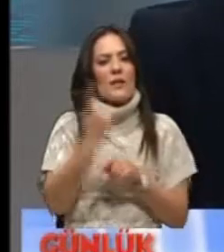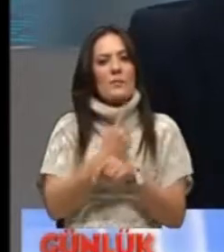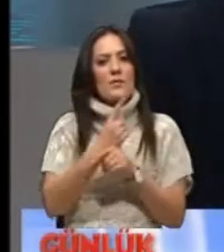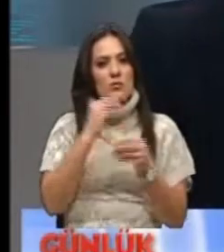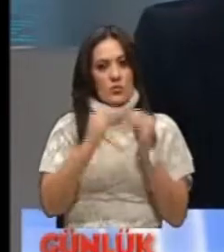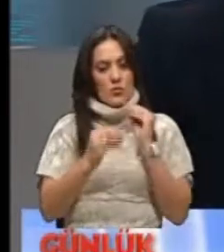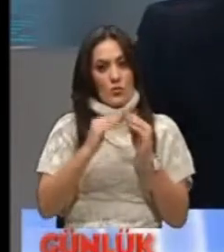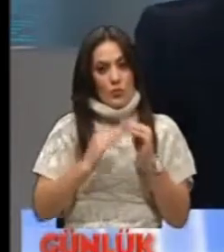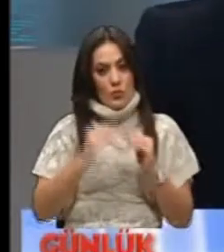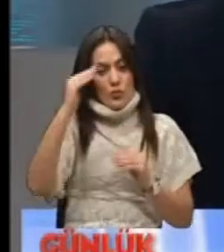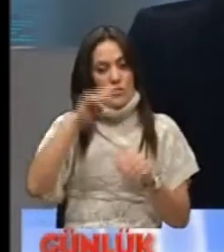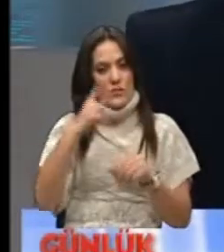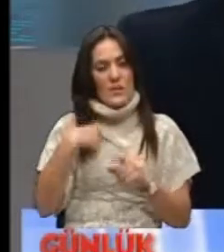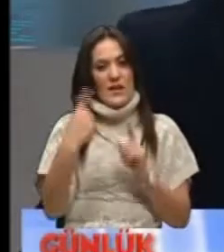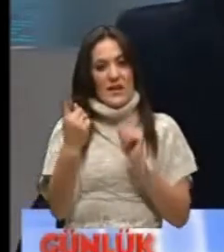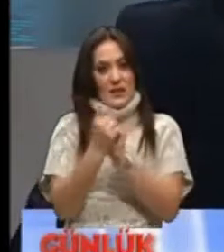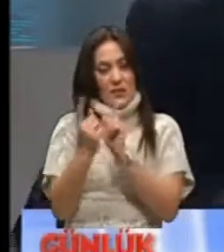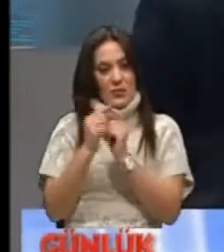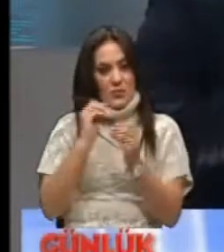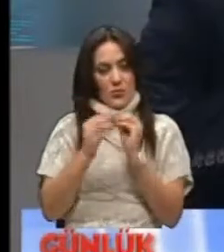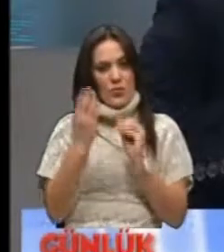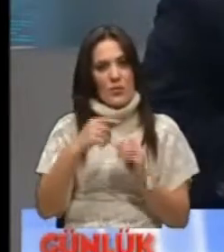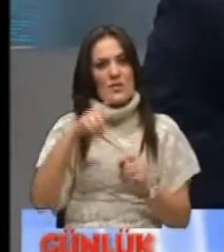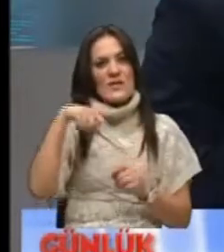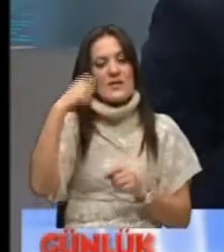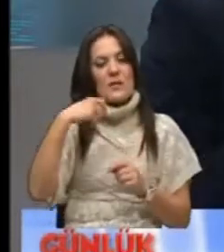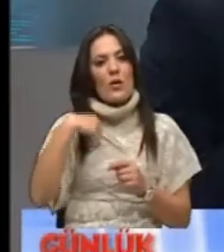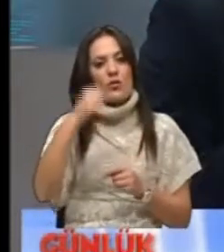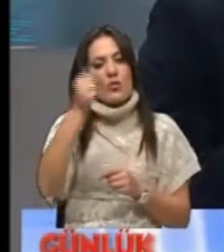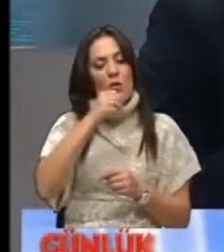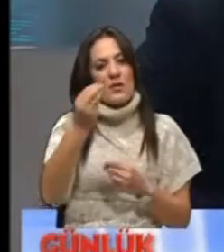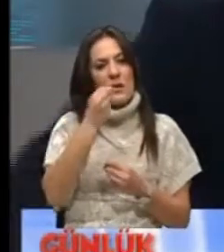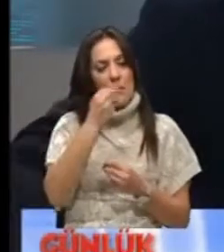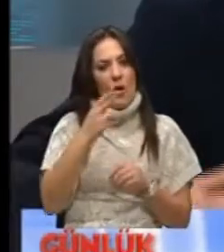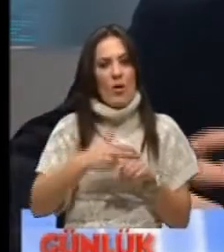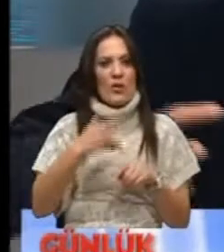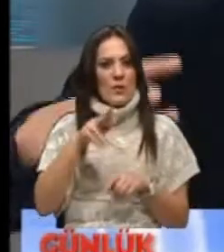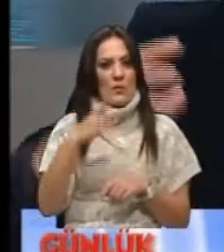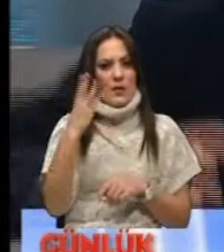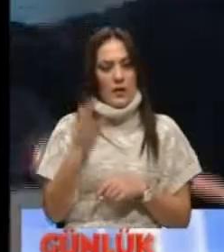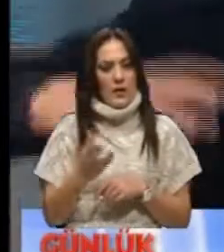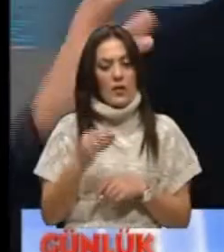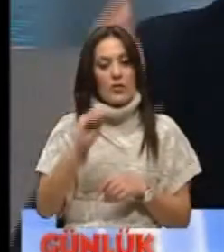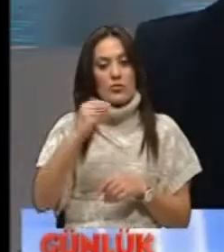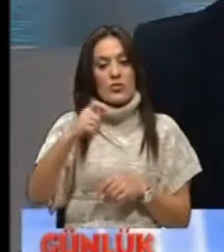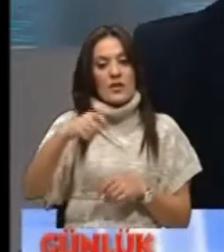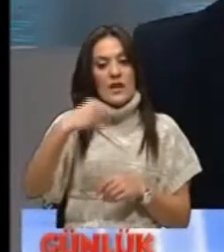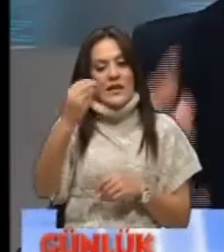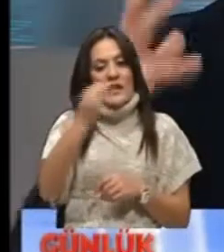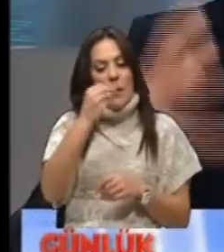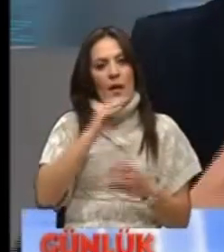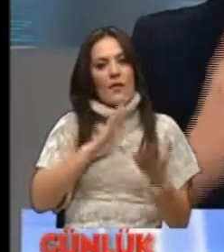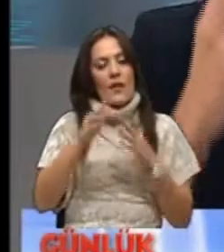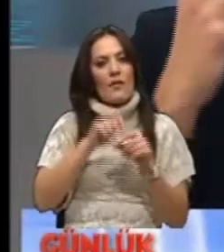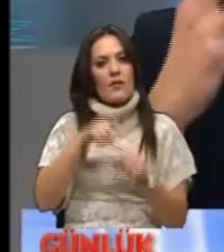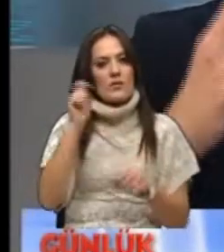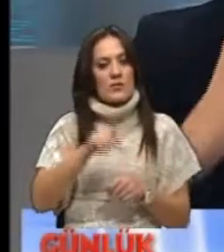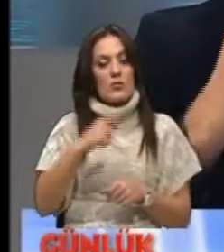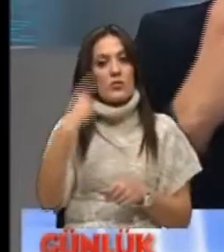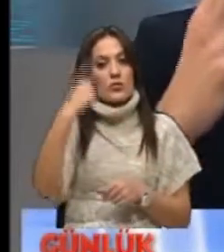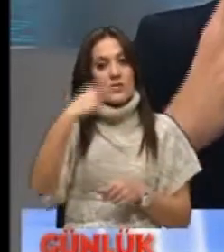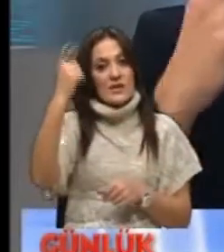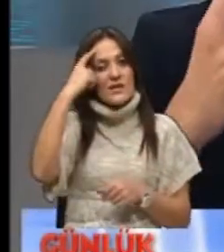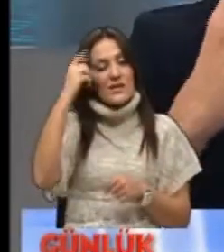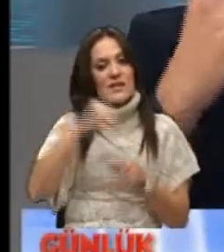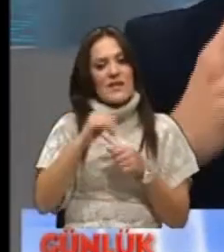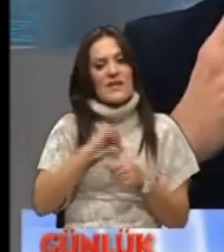kişilik ilişkilerde bir sorunla karşılaşırsa, bu sinemadaki dondurma yeme örneği olduğu gibi, çocuk yeme davranışına gidiyor. Çünkü